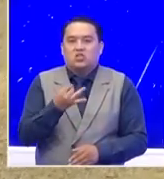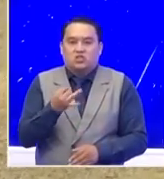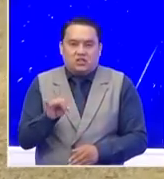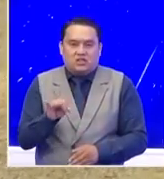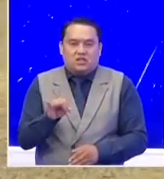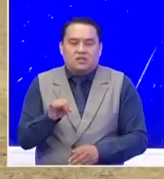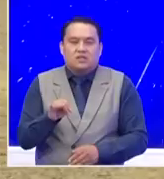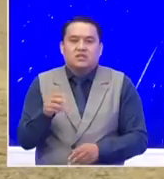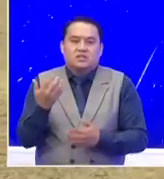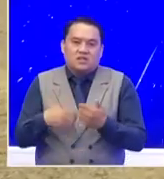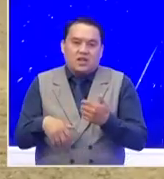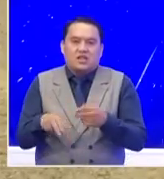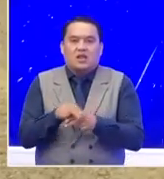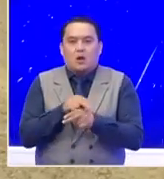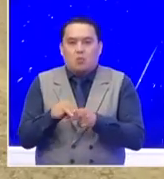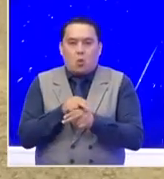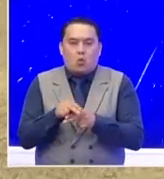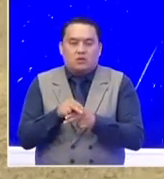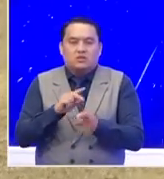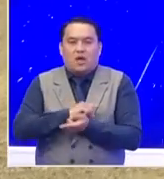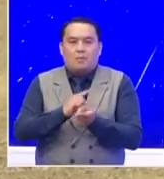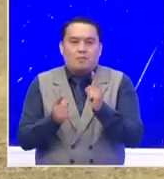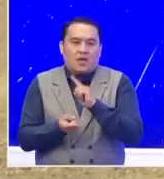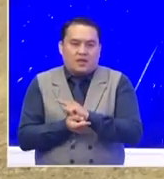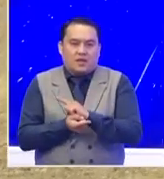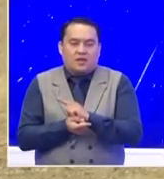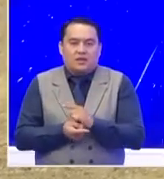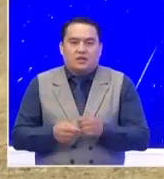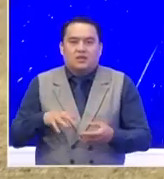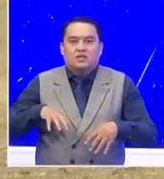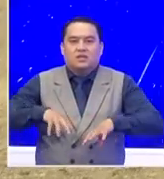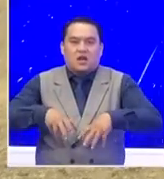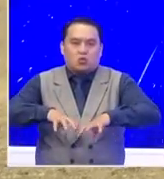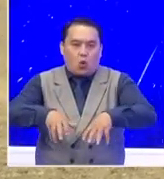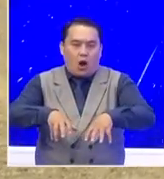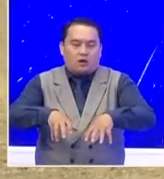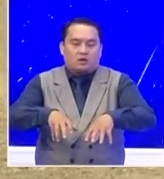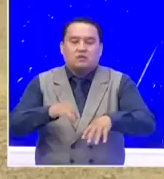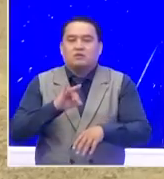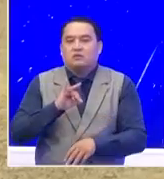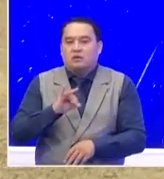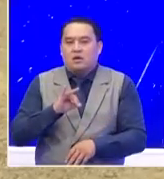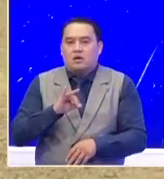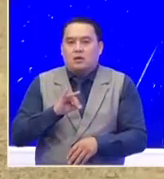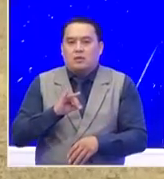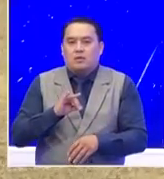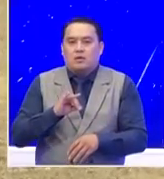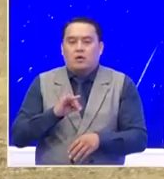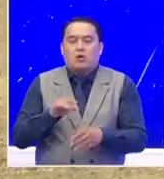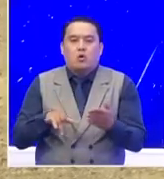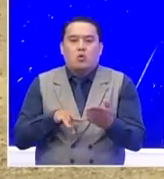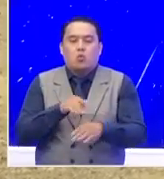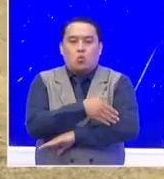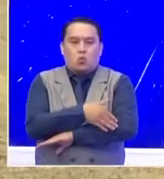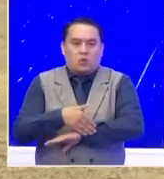Также средний ремонт с заменой тротуары – это у нас идет при въезде по Кунаево и